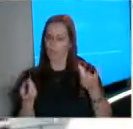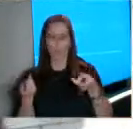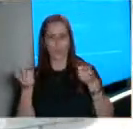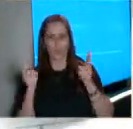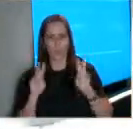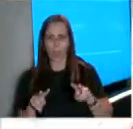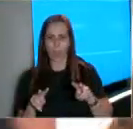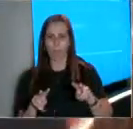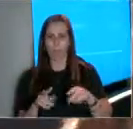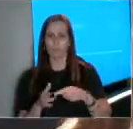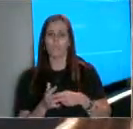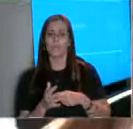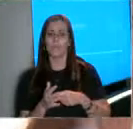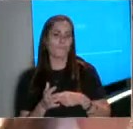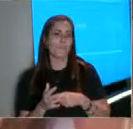הניתן,